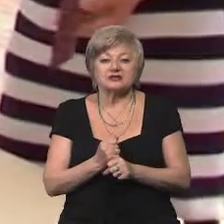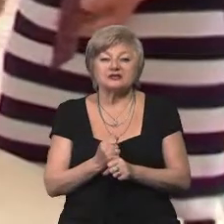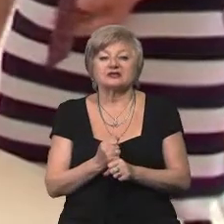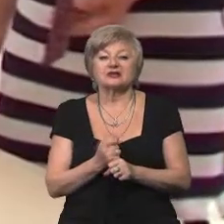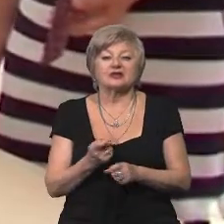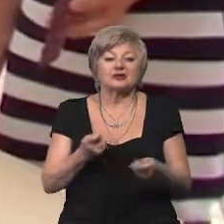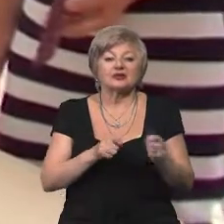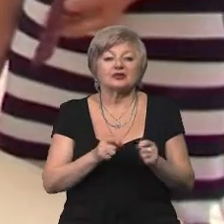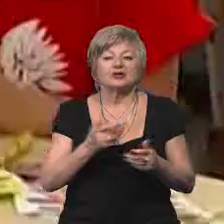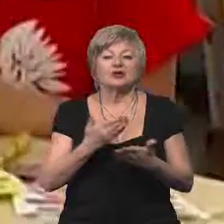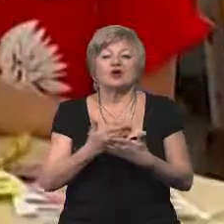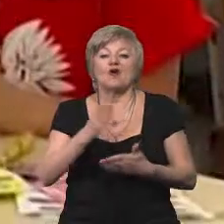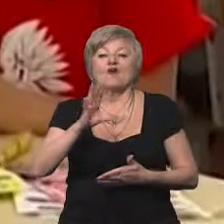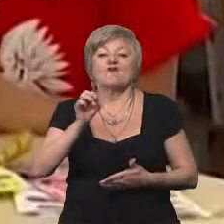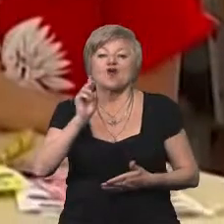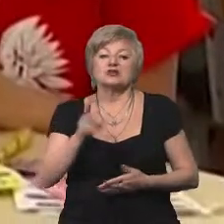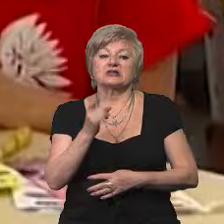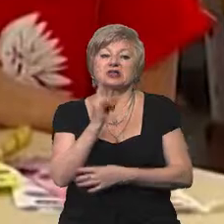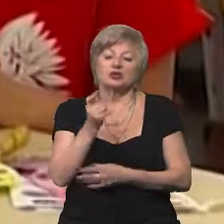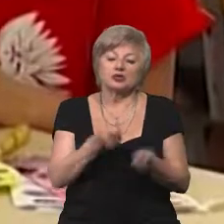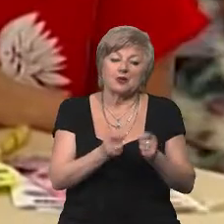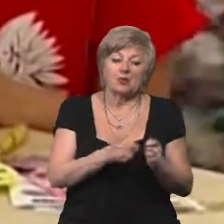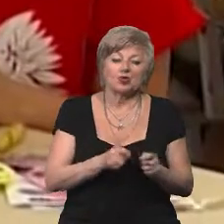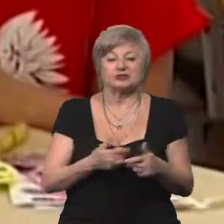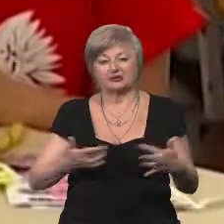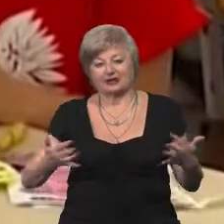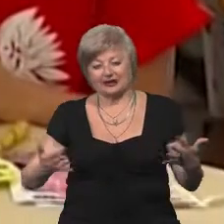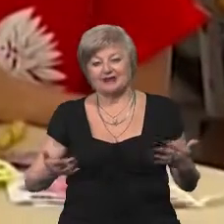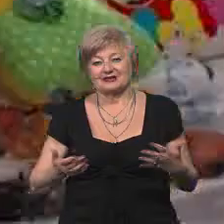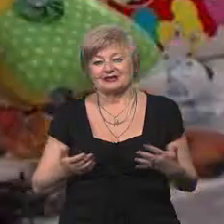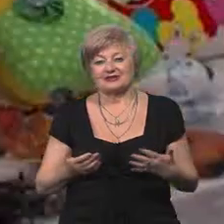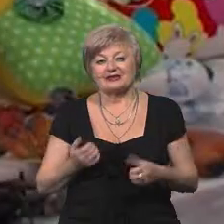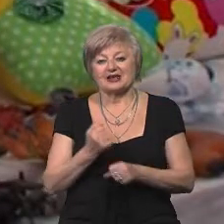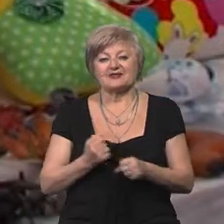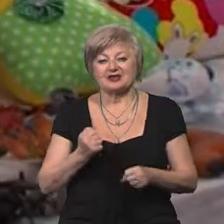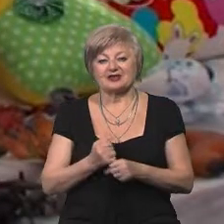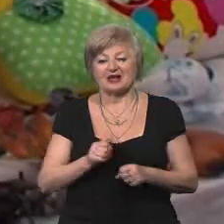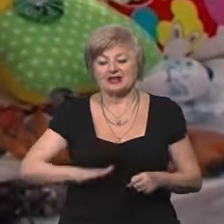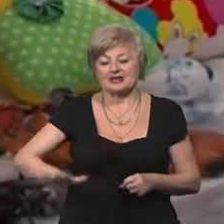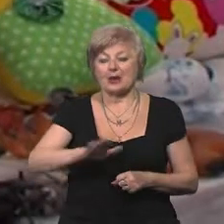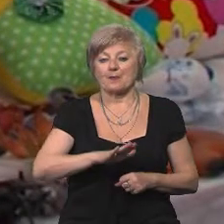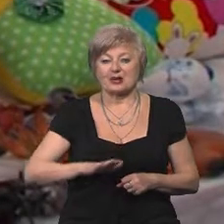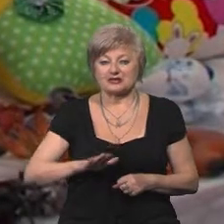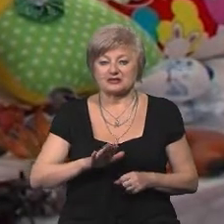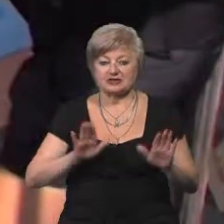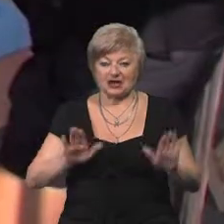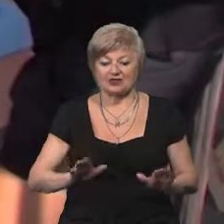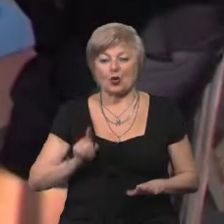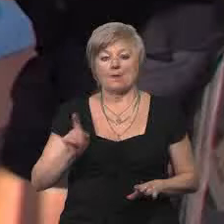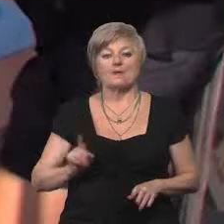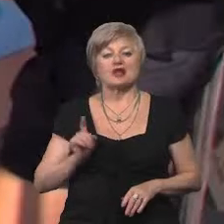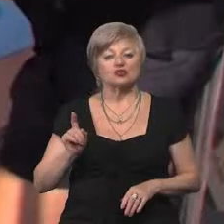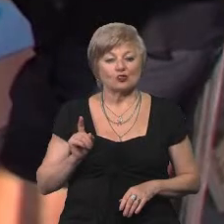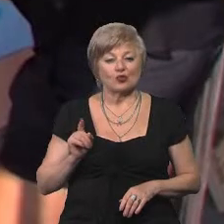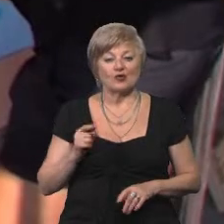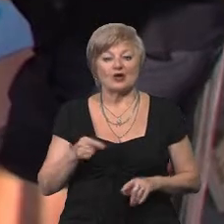етнолистівки, воскової свічки, ляльки-мотанки та інших хендмейд-виробів на майданчику «Містечко майстрів». На